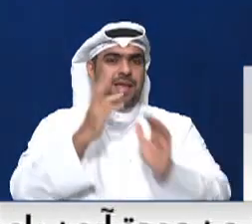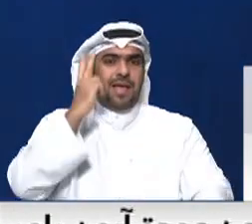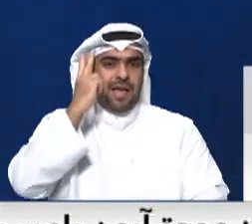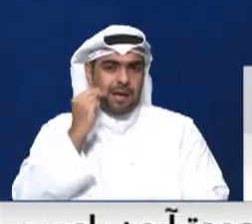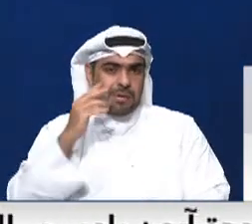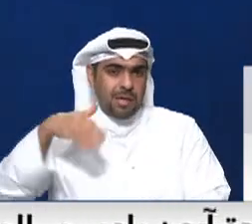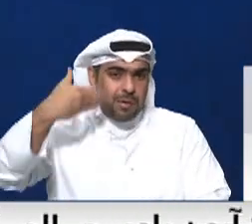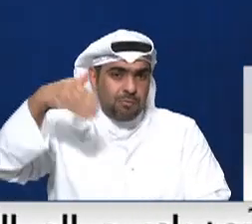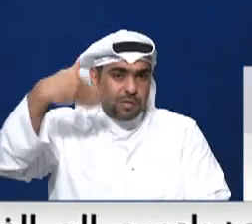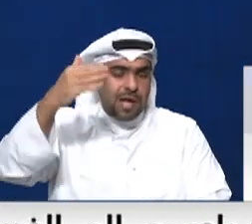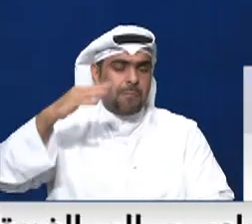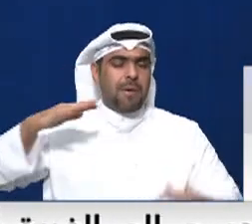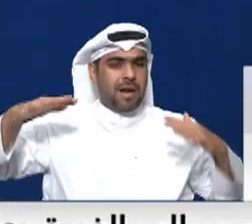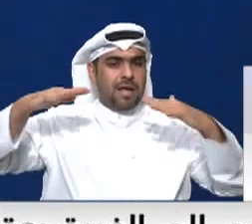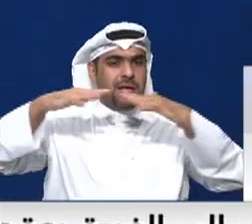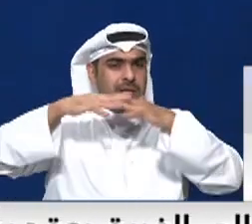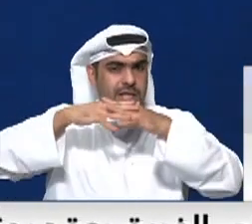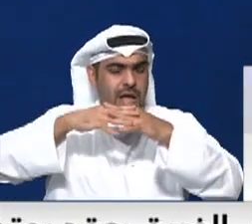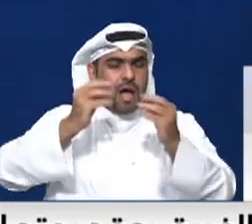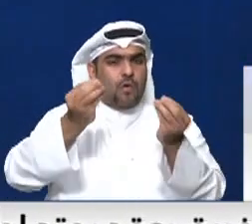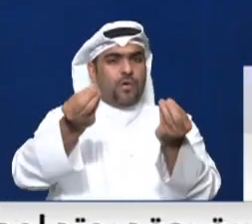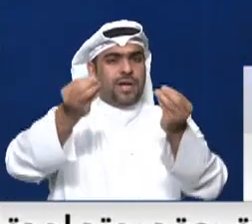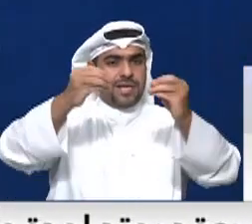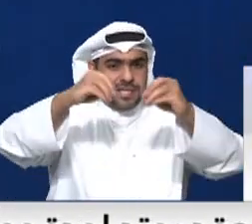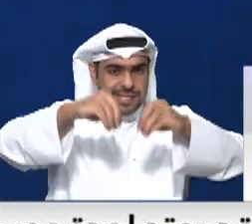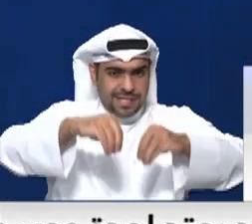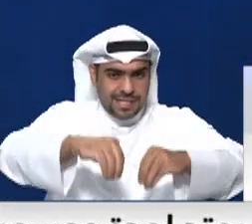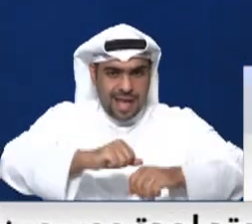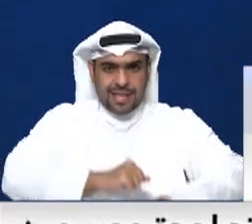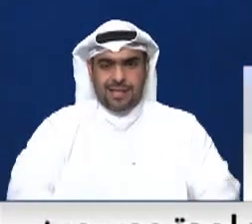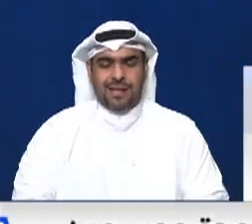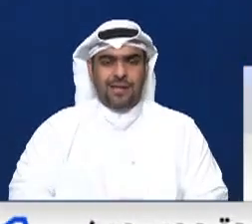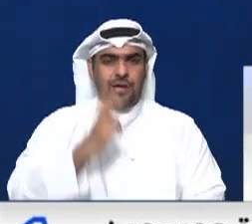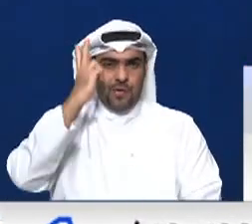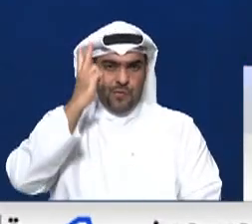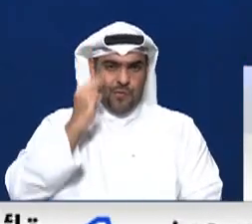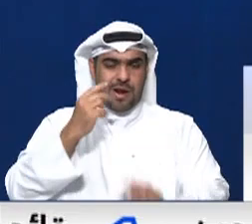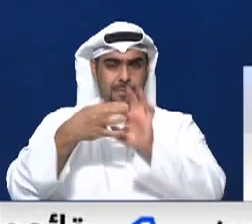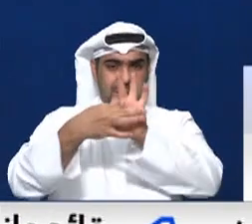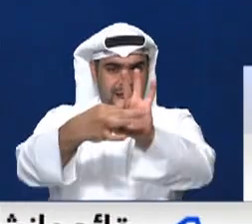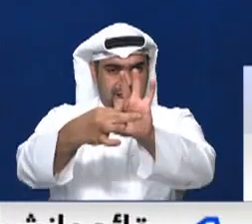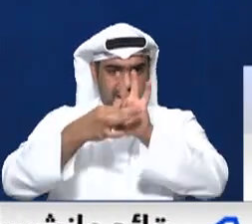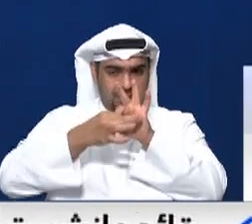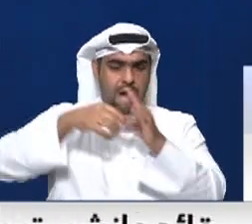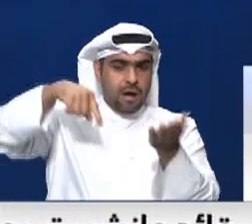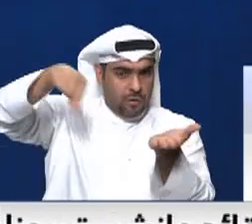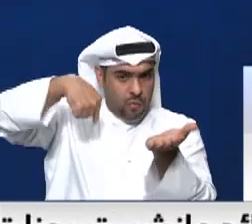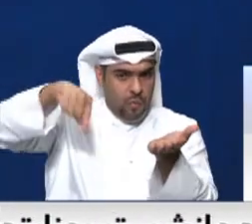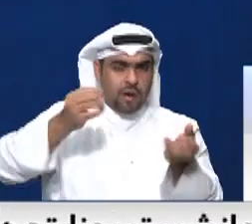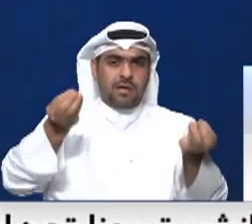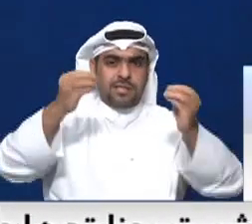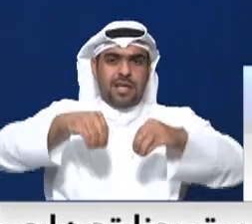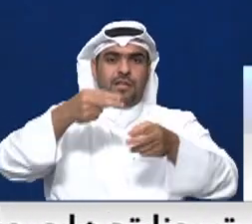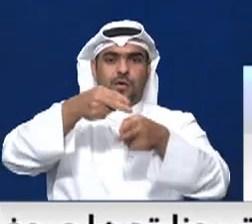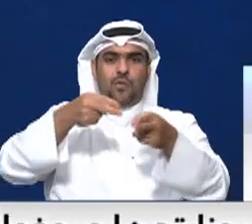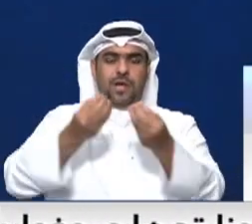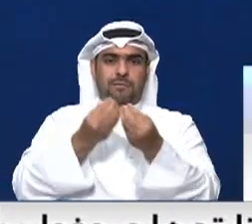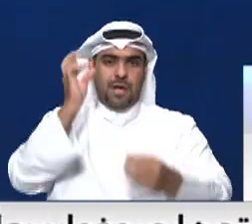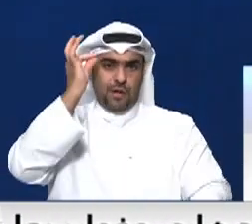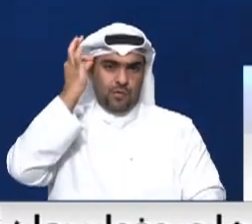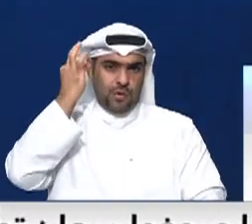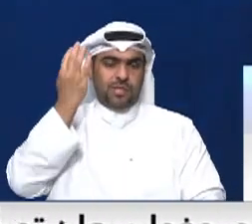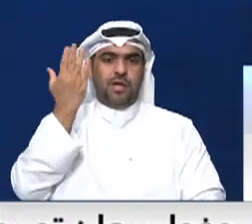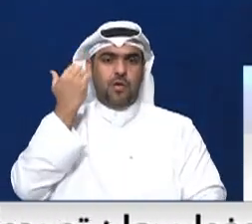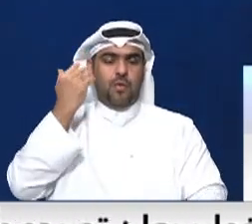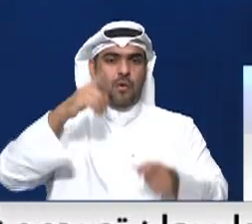تعزيزها وتنميتها في مختلف المجالات وأطر تعزيز التعاون المشترك والبناء على الاتفاق الخليجي